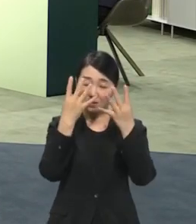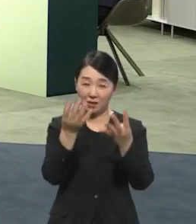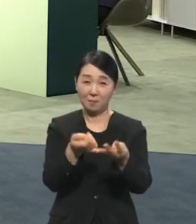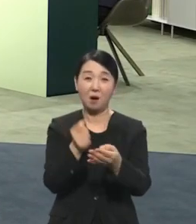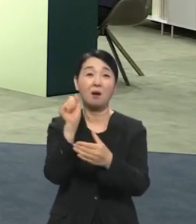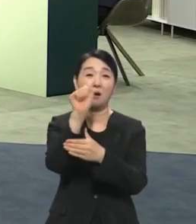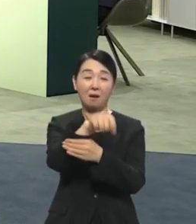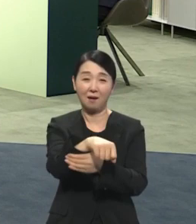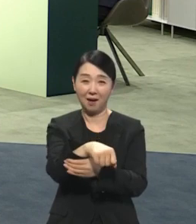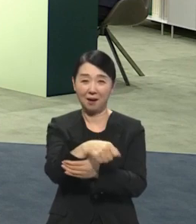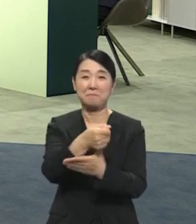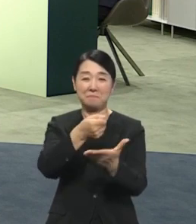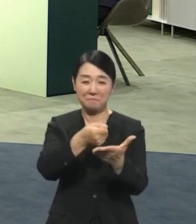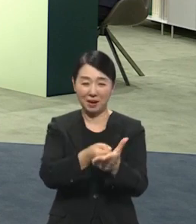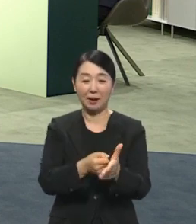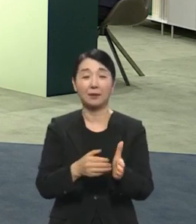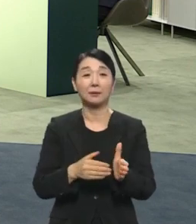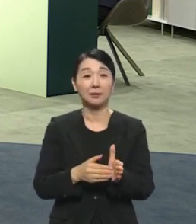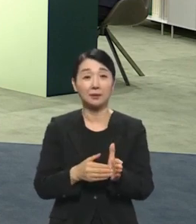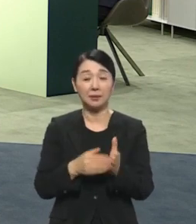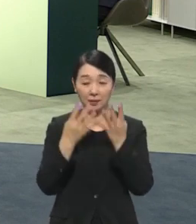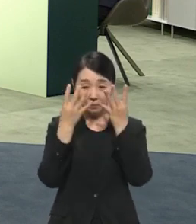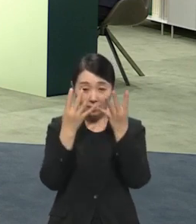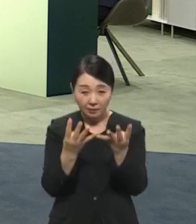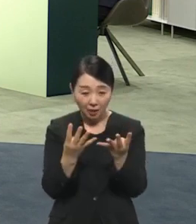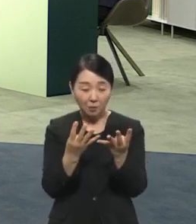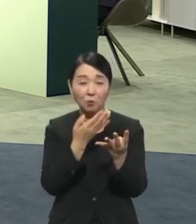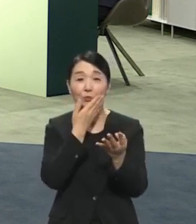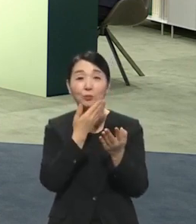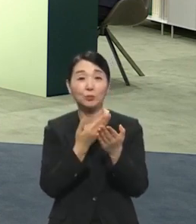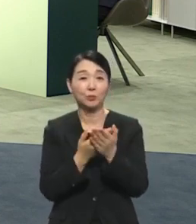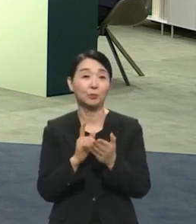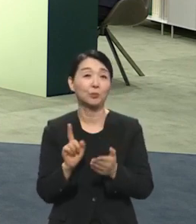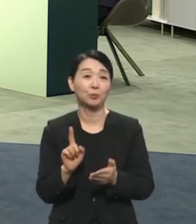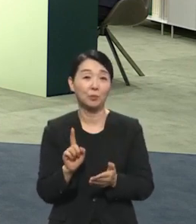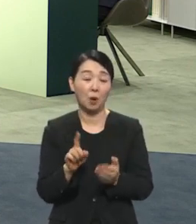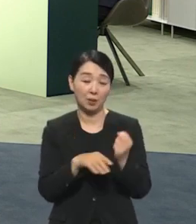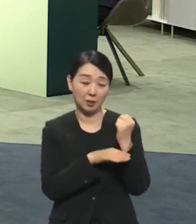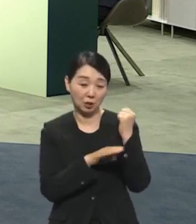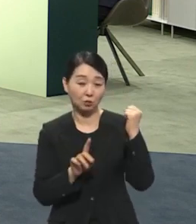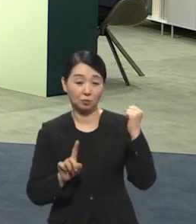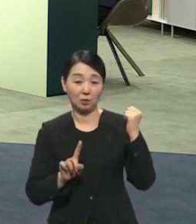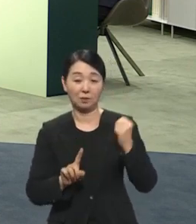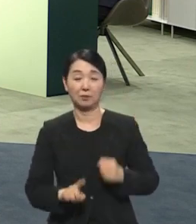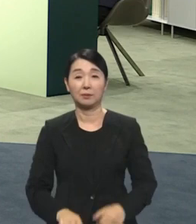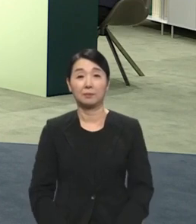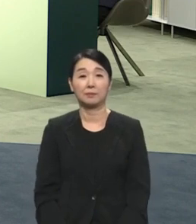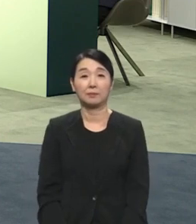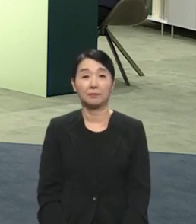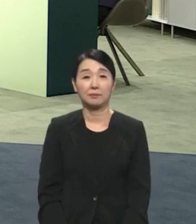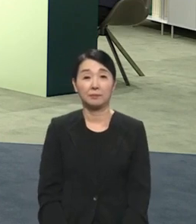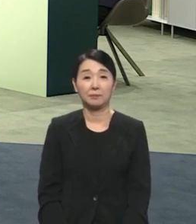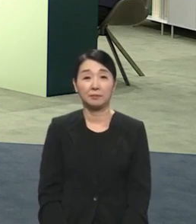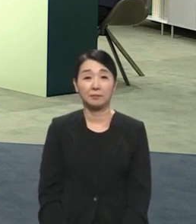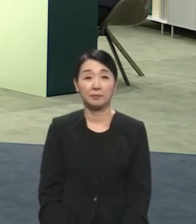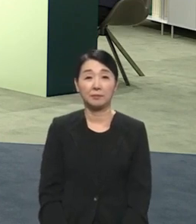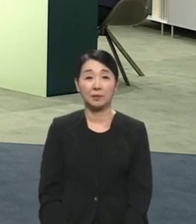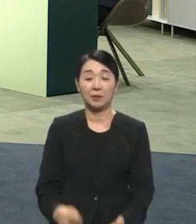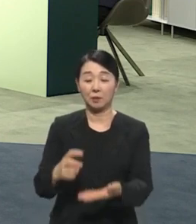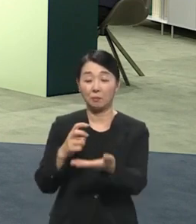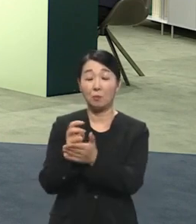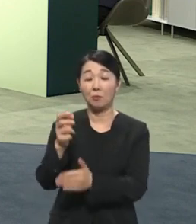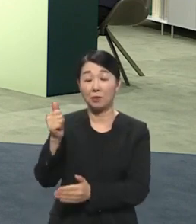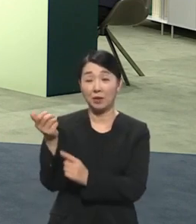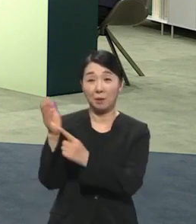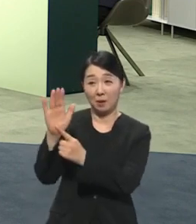이번 사면은 어떤 점을 가장 중점으로 두고 기준으로 두고 선정을 했는지 한동안 법무부